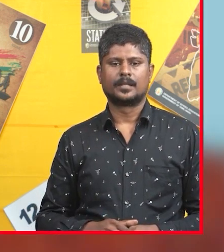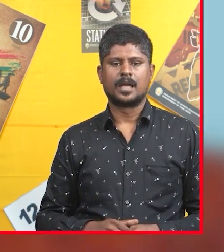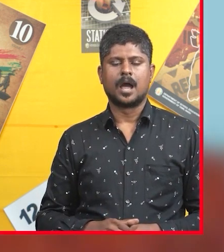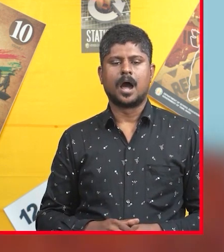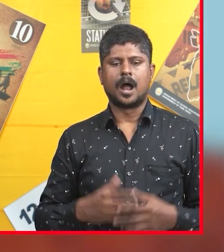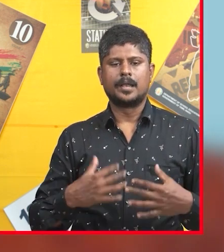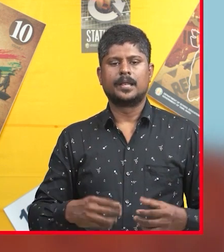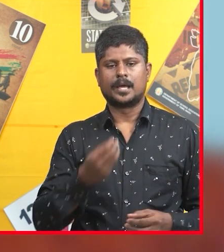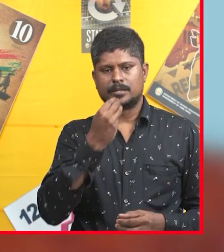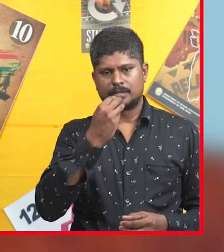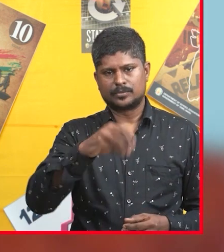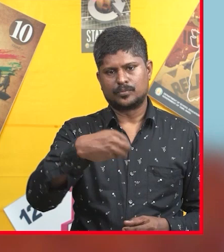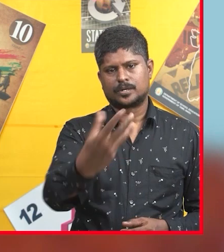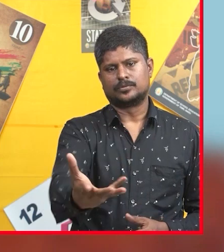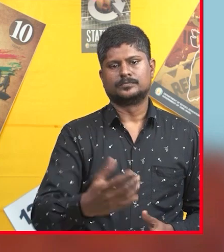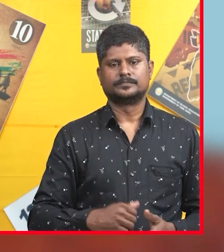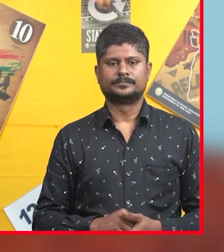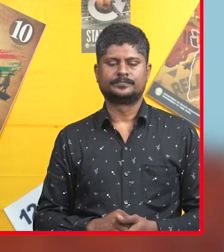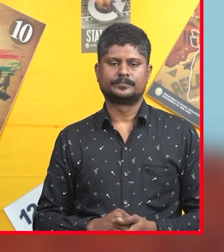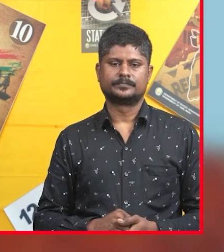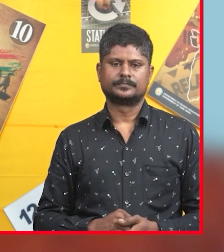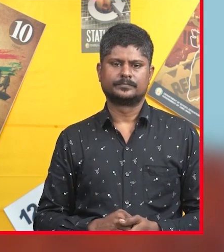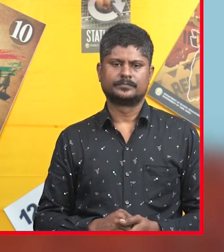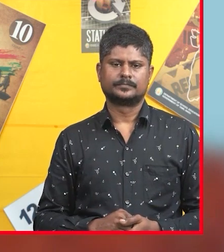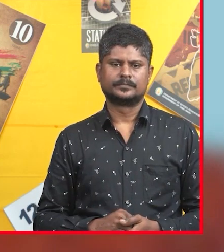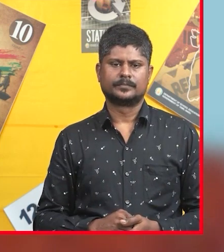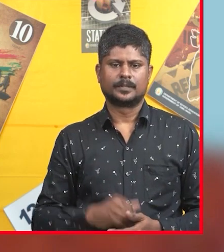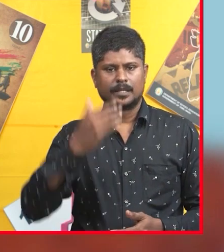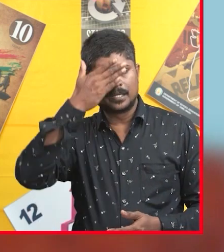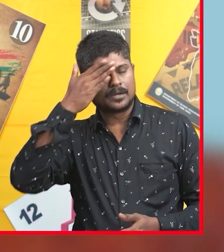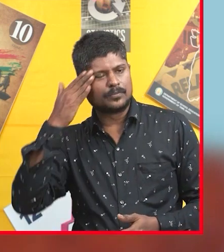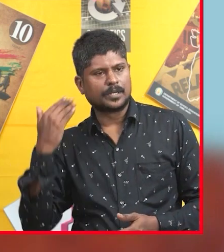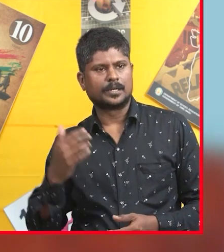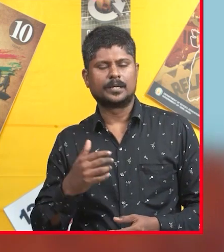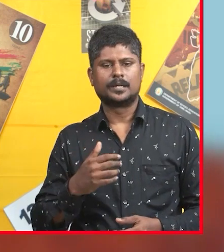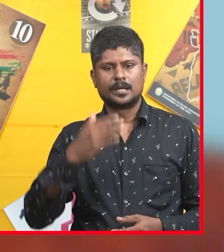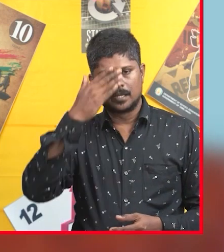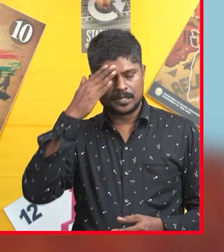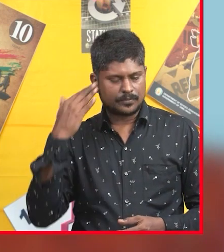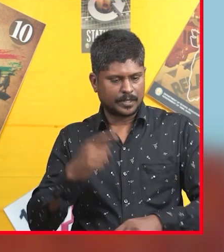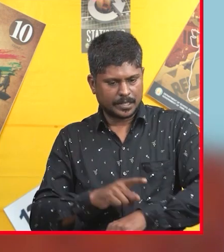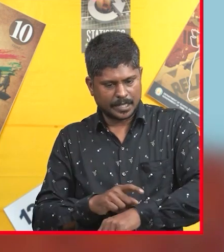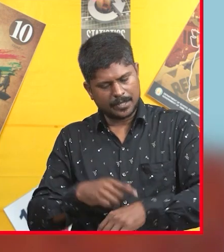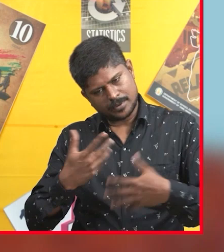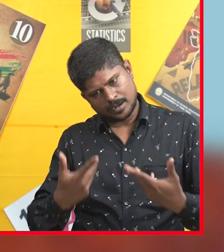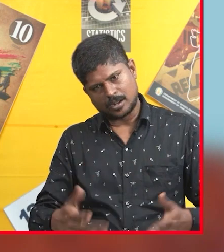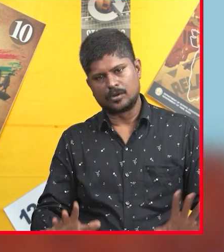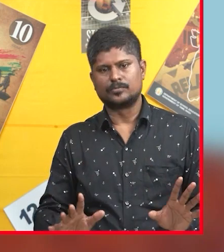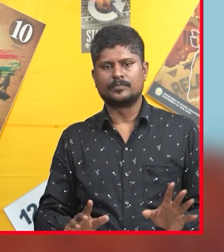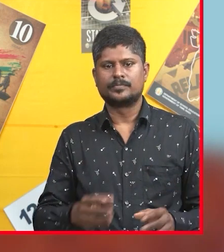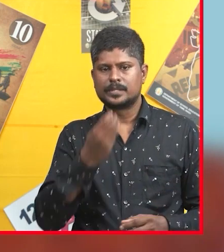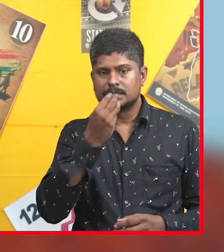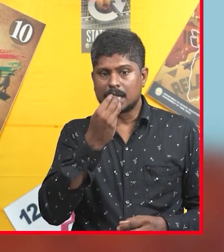அல்லில் ஆயினும் விருந்துவரின் உவக்கும். அல் அப்படின்னா இரவு, இரவு நேரமே ஆனாலும்